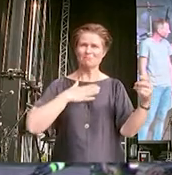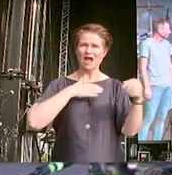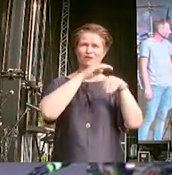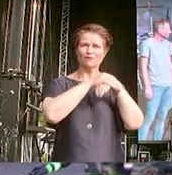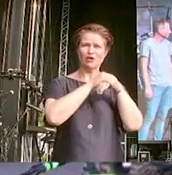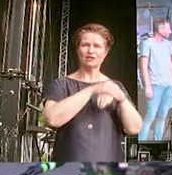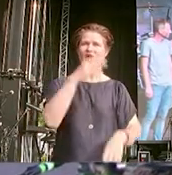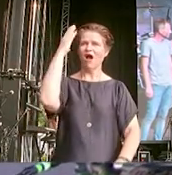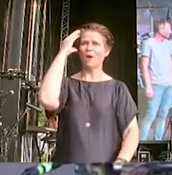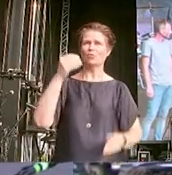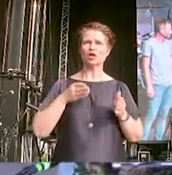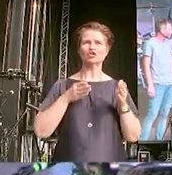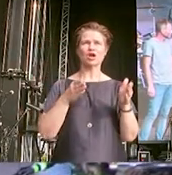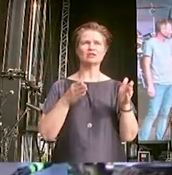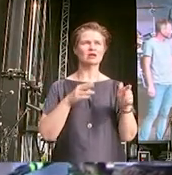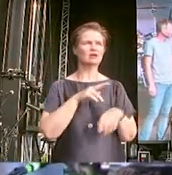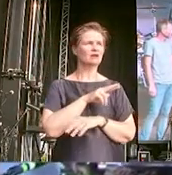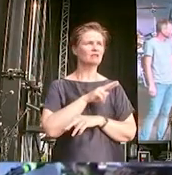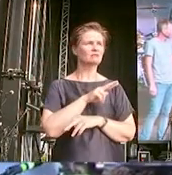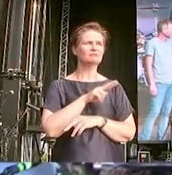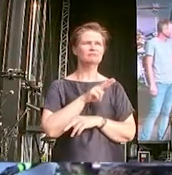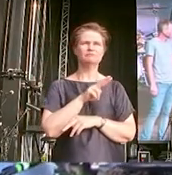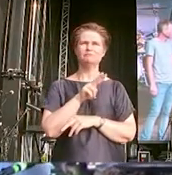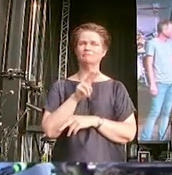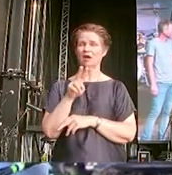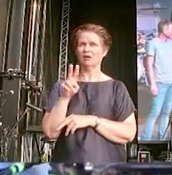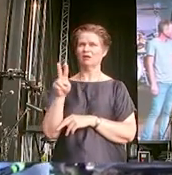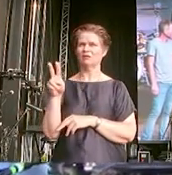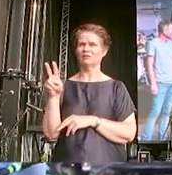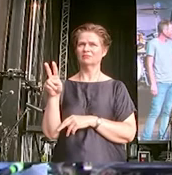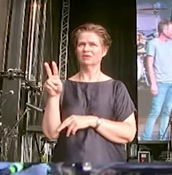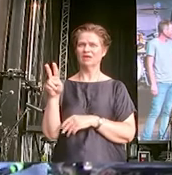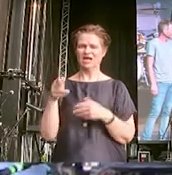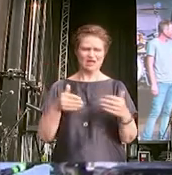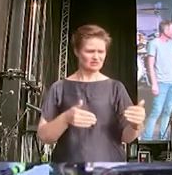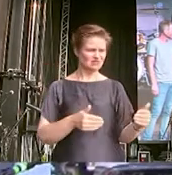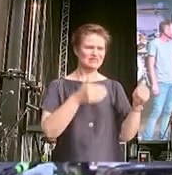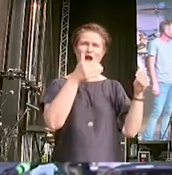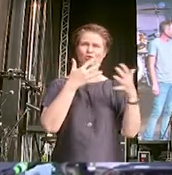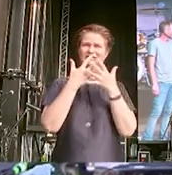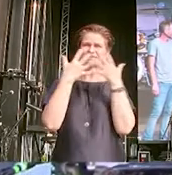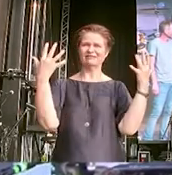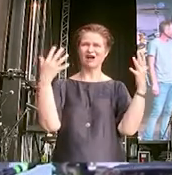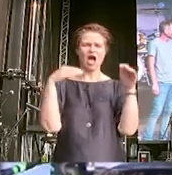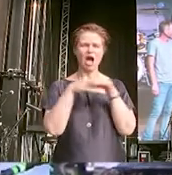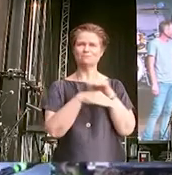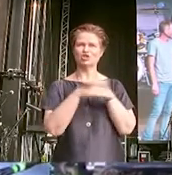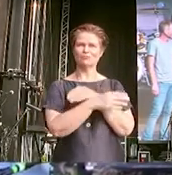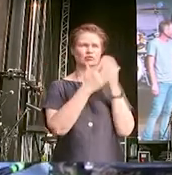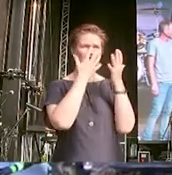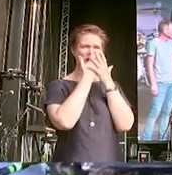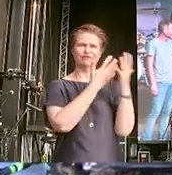in die Hamburger Straße gehe und sehe, dass direkt neben dem Zaun und dem Gitter der Abschiebungshaft